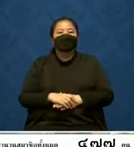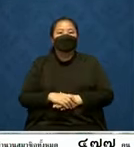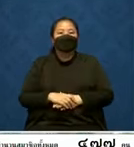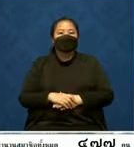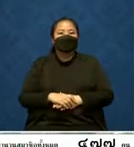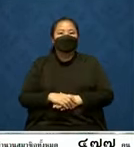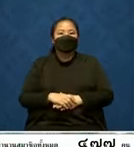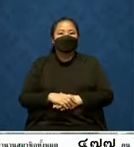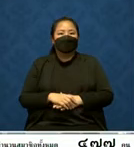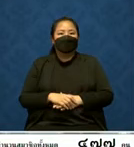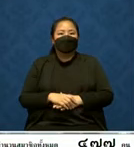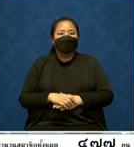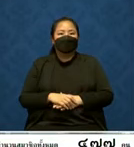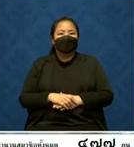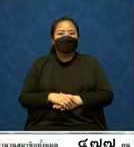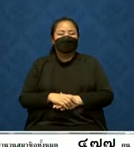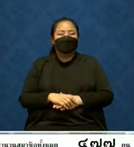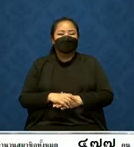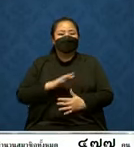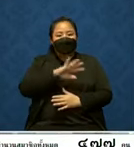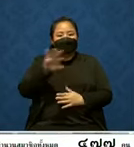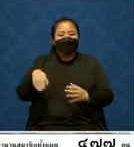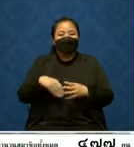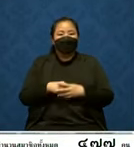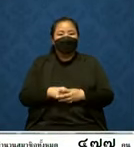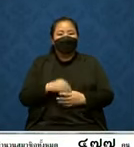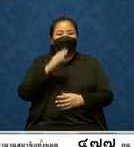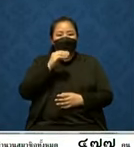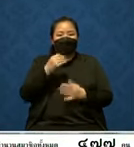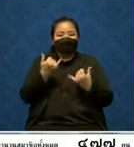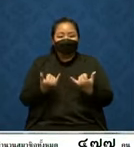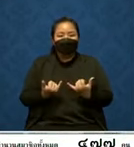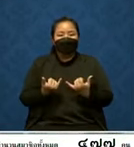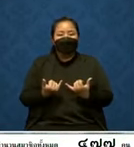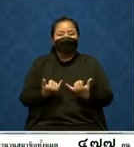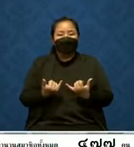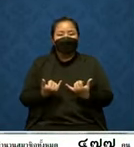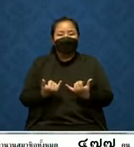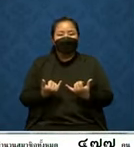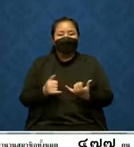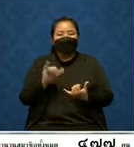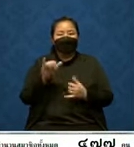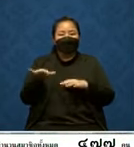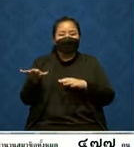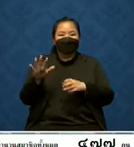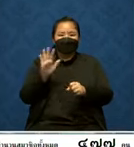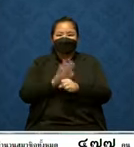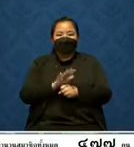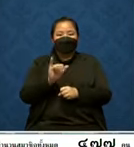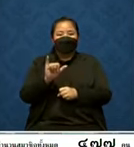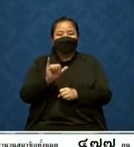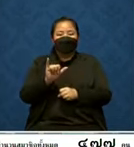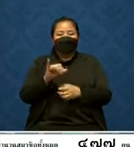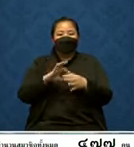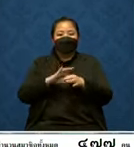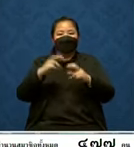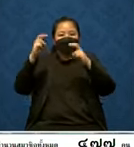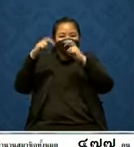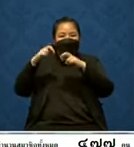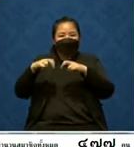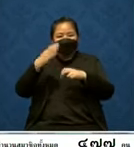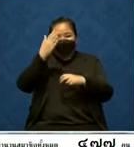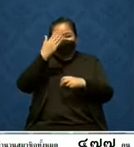ไม่ทราบว่าทั้งหมดเนี่ยที่พูดเนี่ยทั้งหมดเนี่ยยังไม่เพียงพอต่อการวิจัยอีกหรือครับท